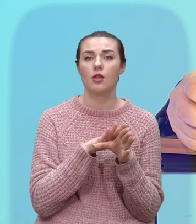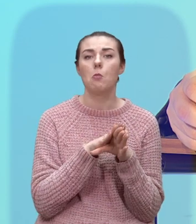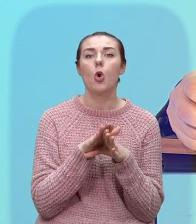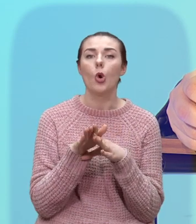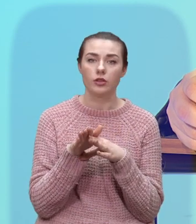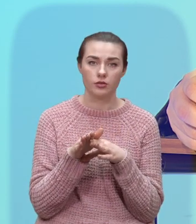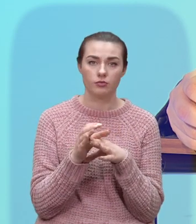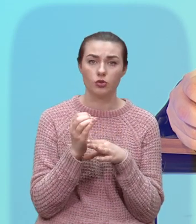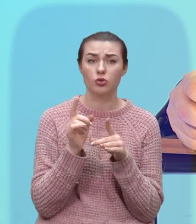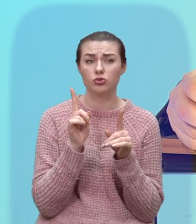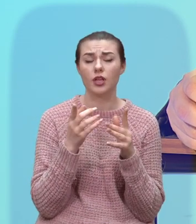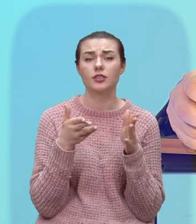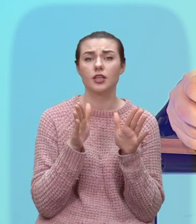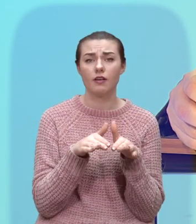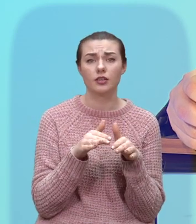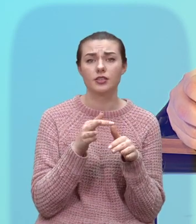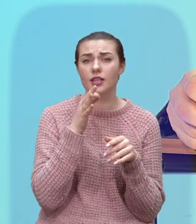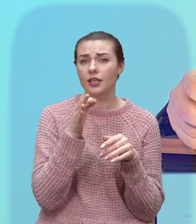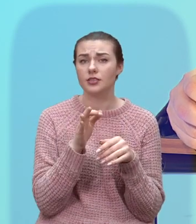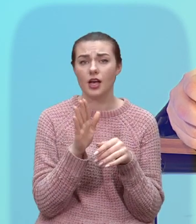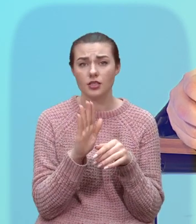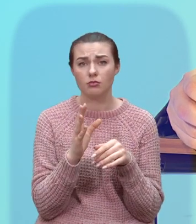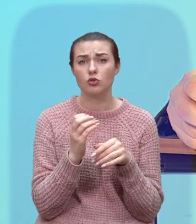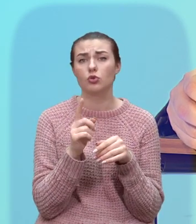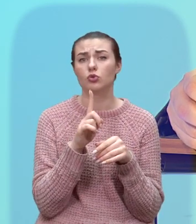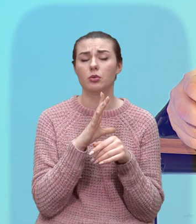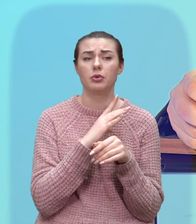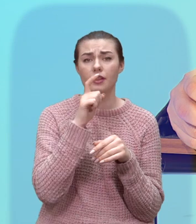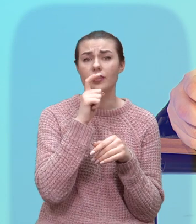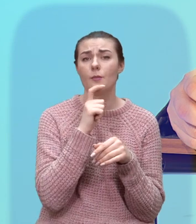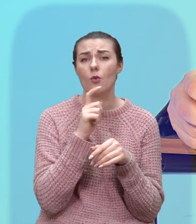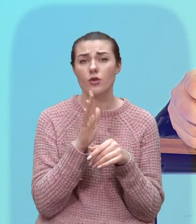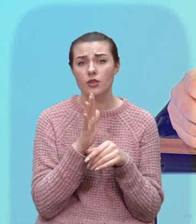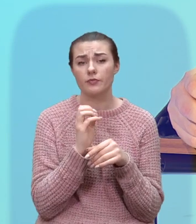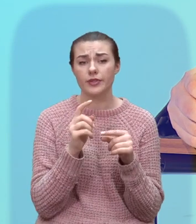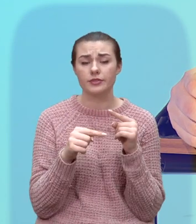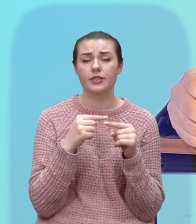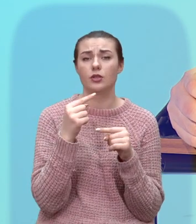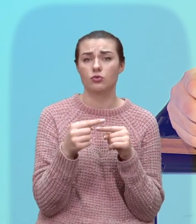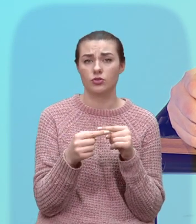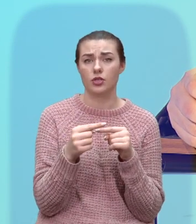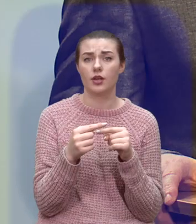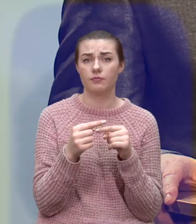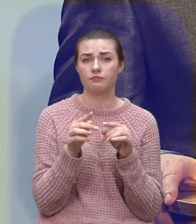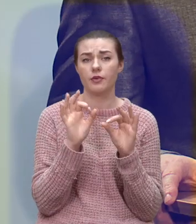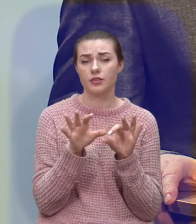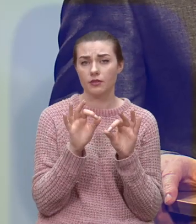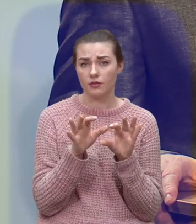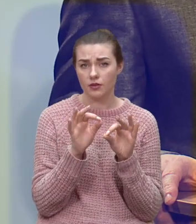было полным еще что-то осталось недосказанным еще что то осталось непонятно мы наверное следующие